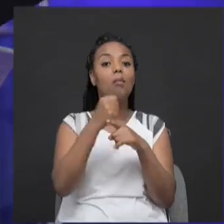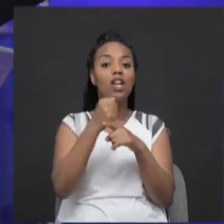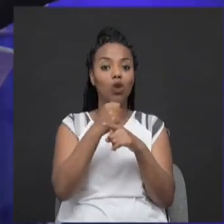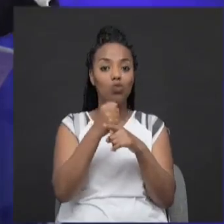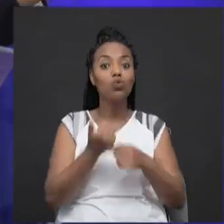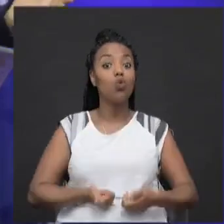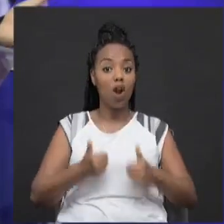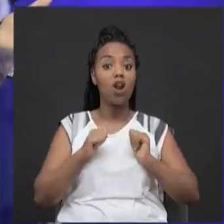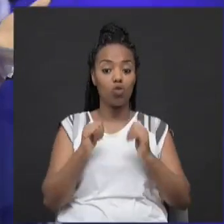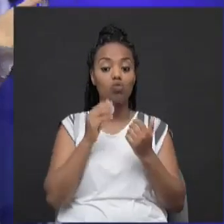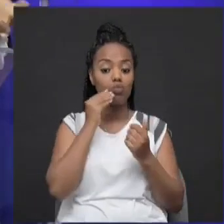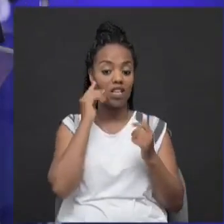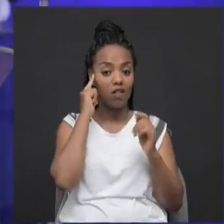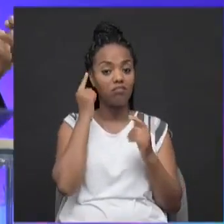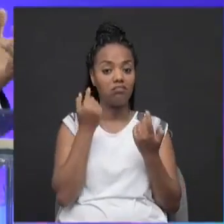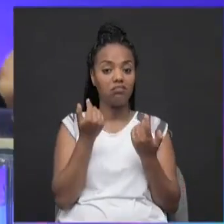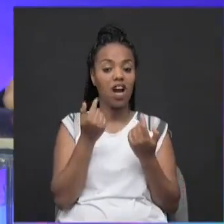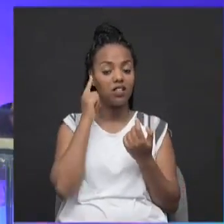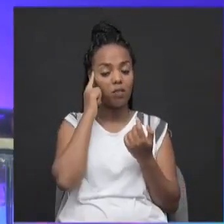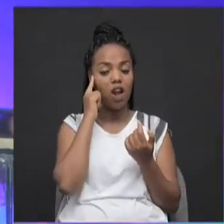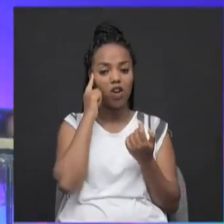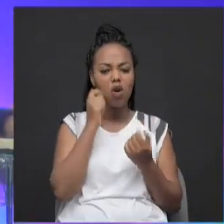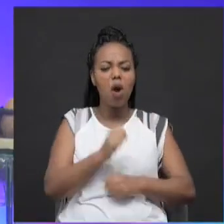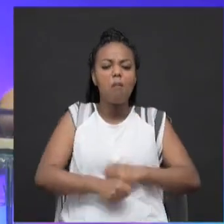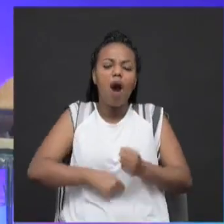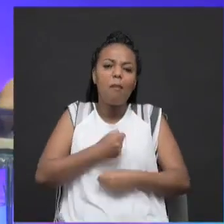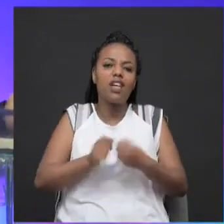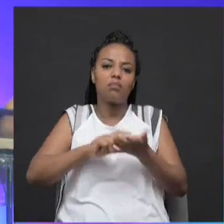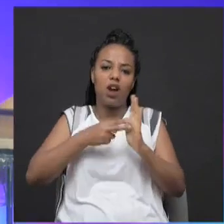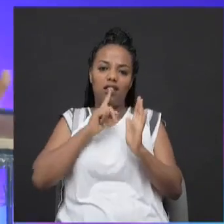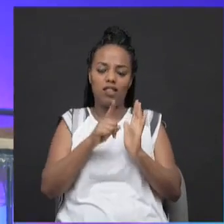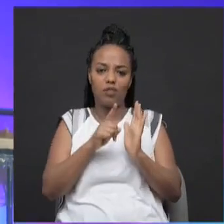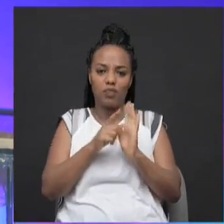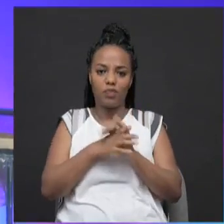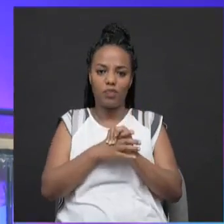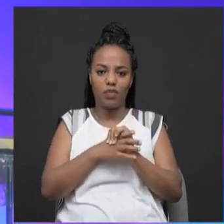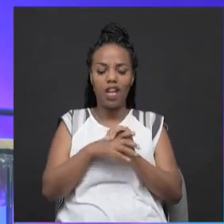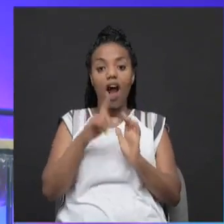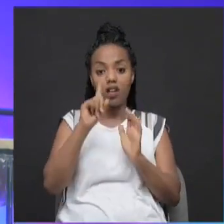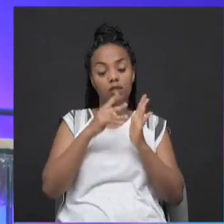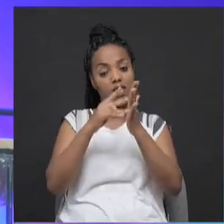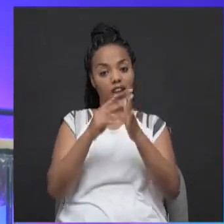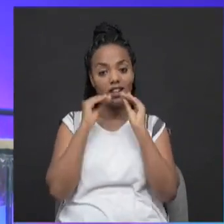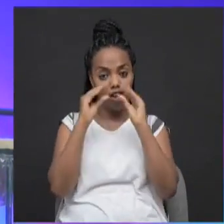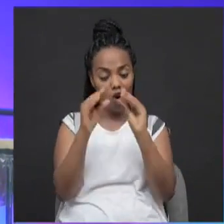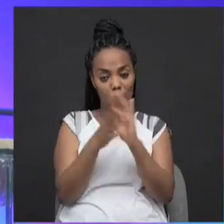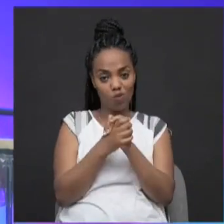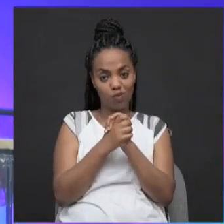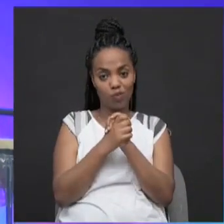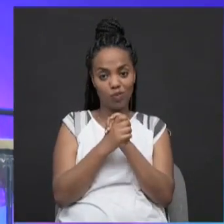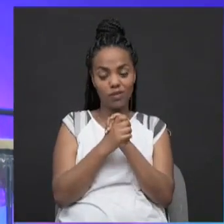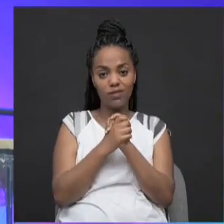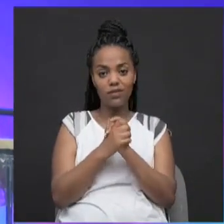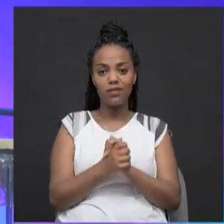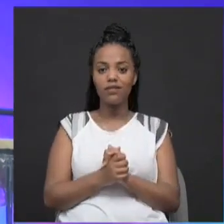የተለማመዳችሁት ትኖራላችሁ ያስባለሁ ማማጥ እኮ ማለት እኮ ነው ወገኖቼ ሆይ አንድ ምሳሌ ልንገራችሁ